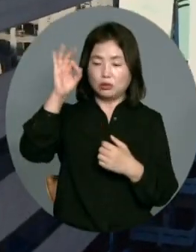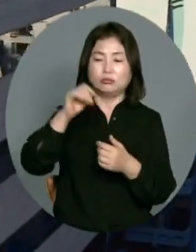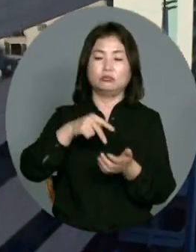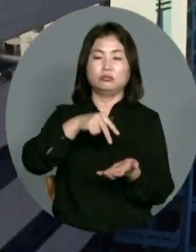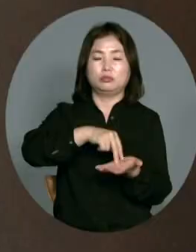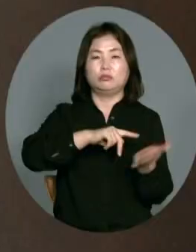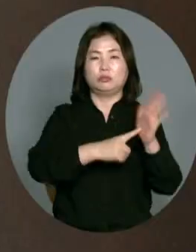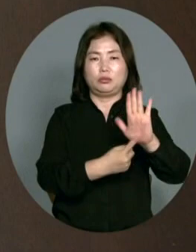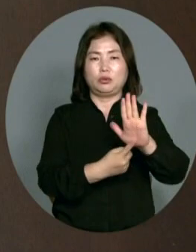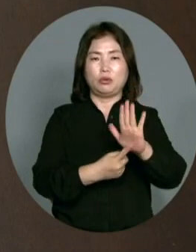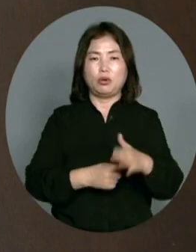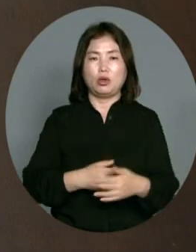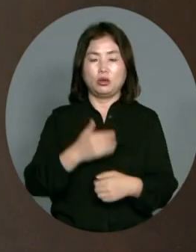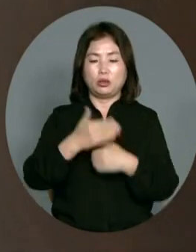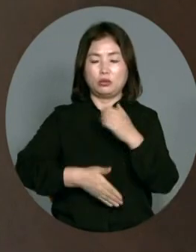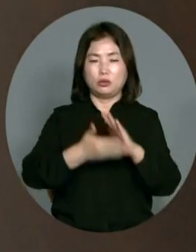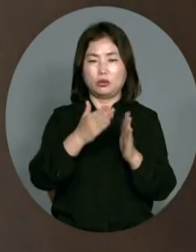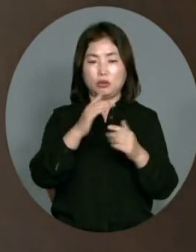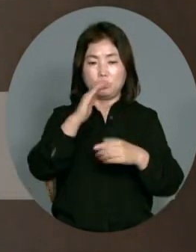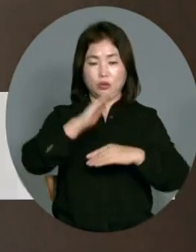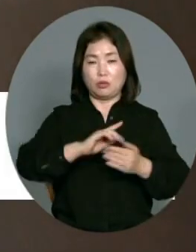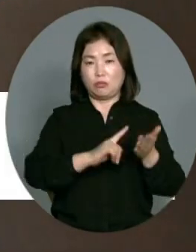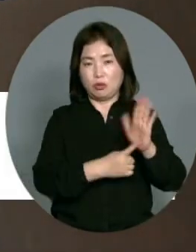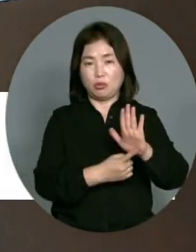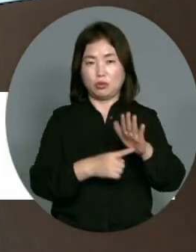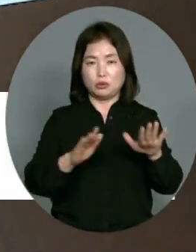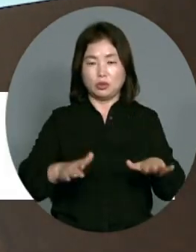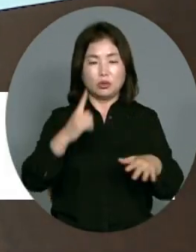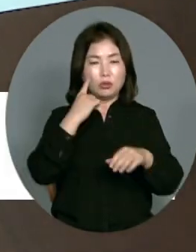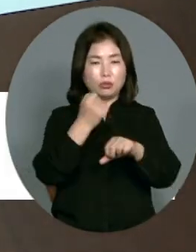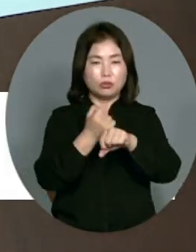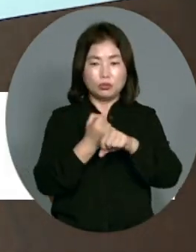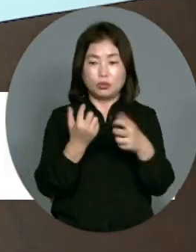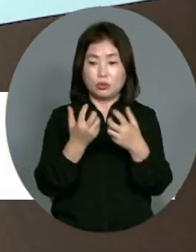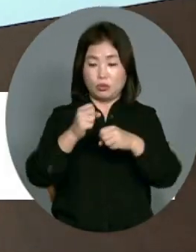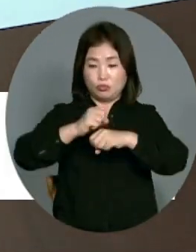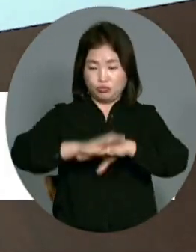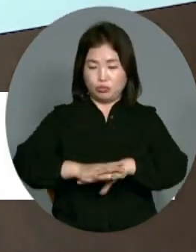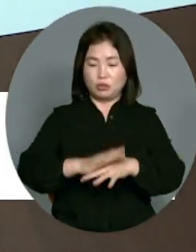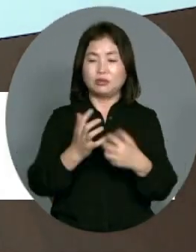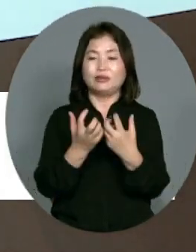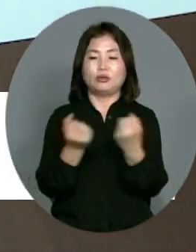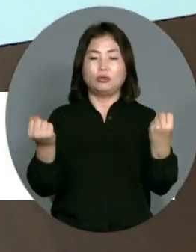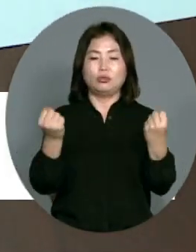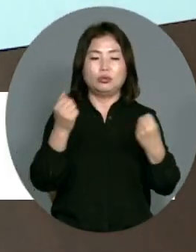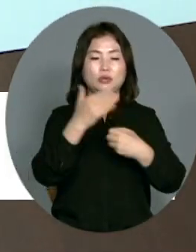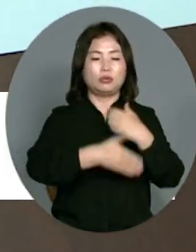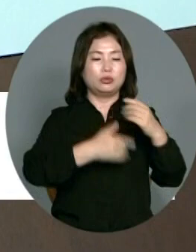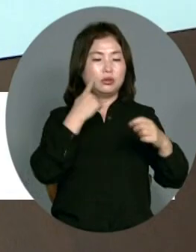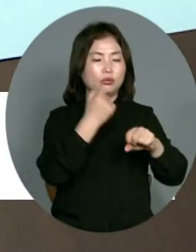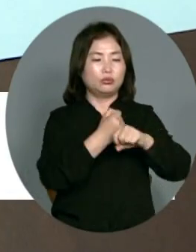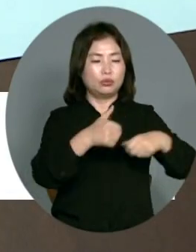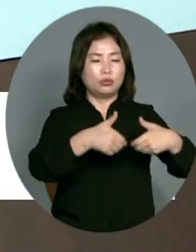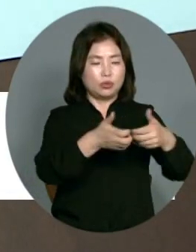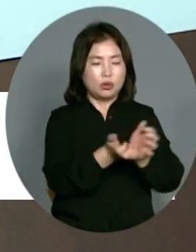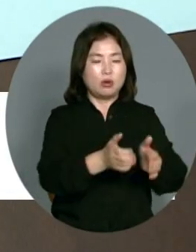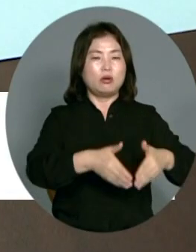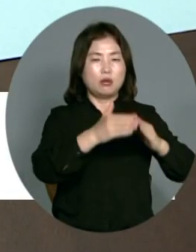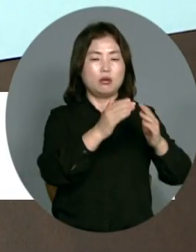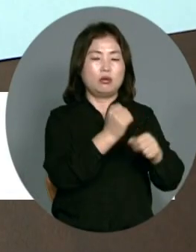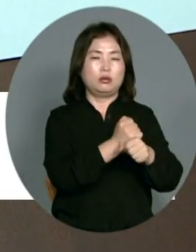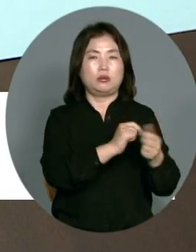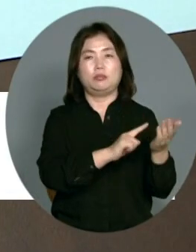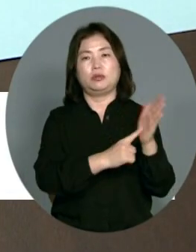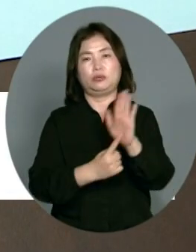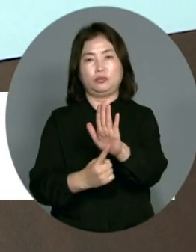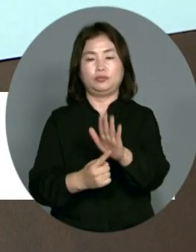내놨습니다 대구시는 보도자료를 통해 현재 연구원의 해서 난 뒤 별도의 대구 정책 연구원 을 독립적으로 설립하게